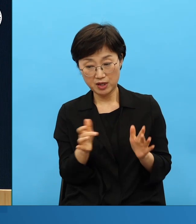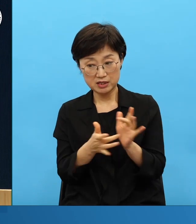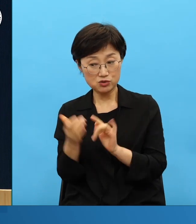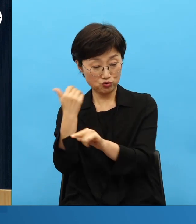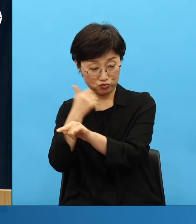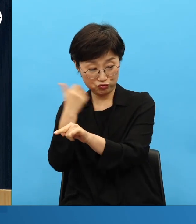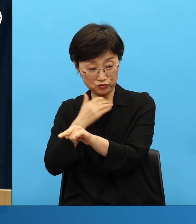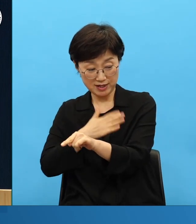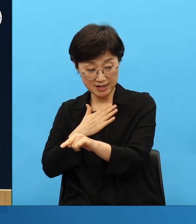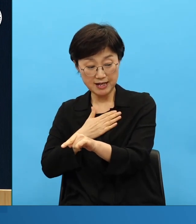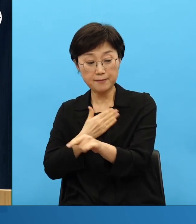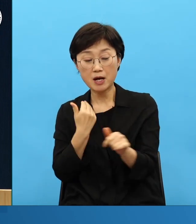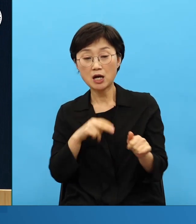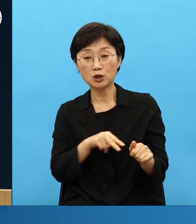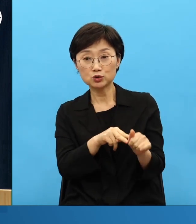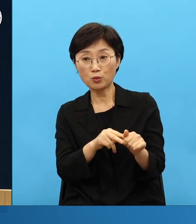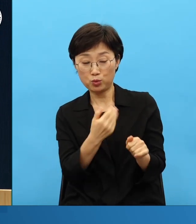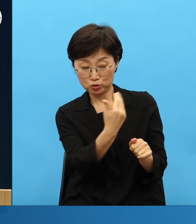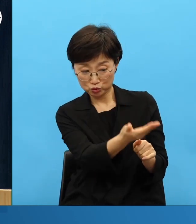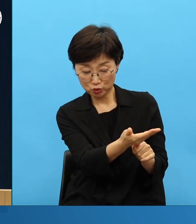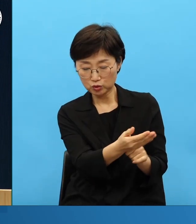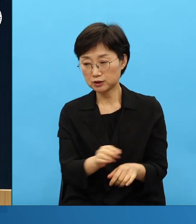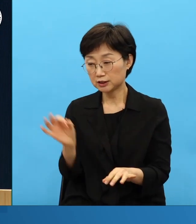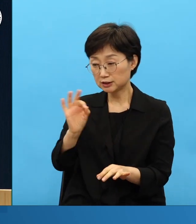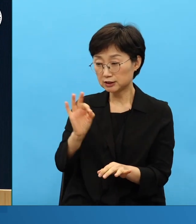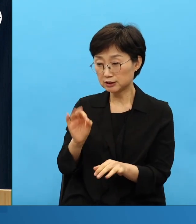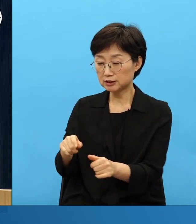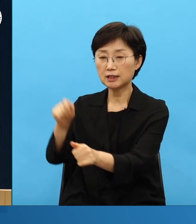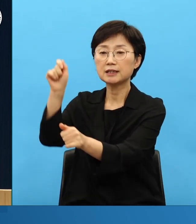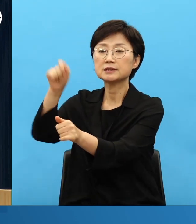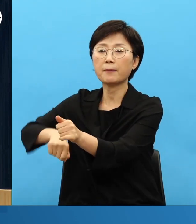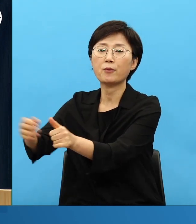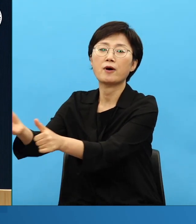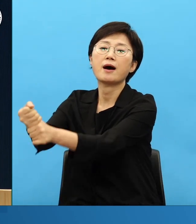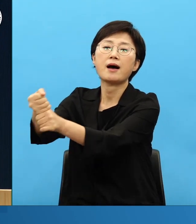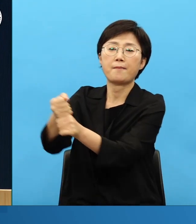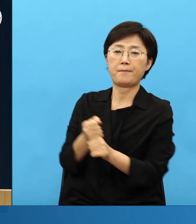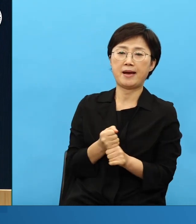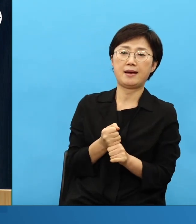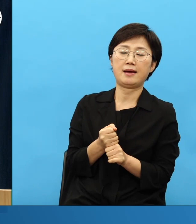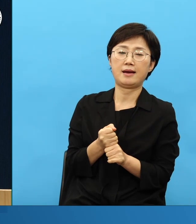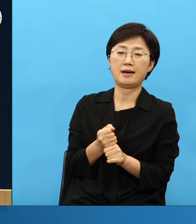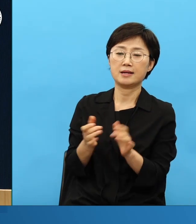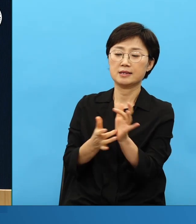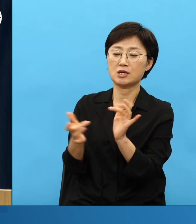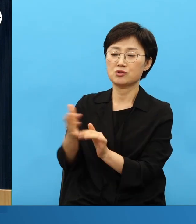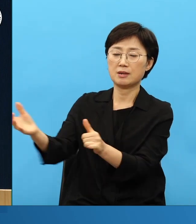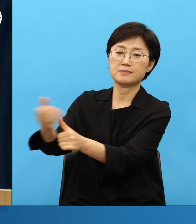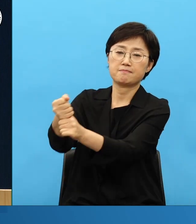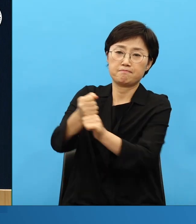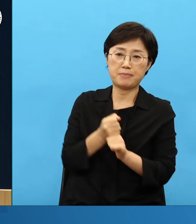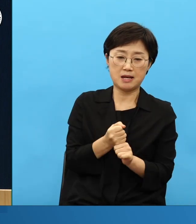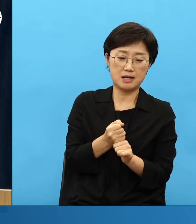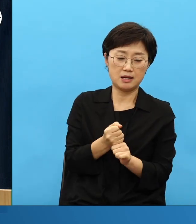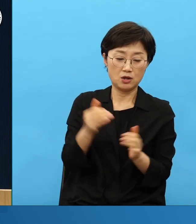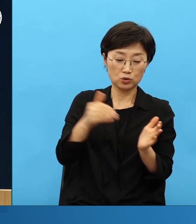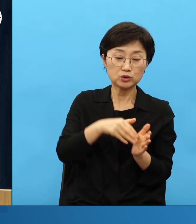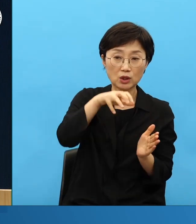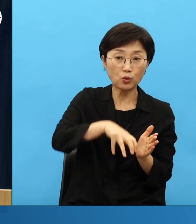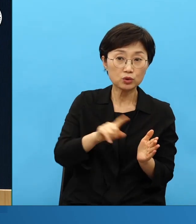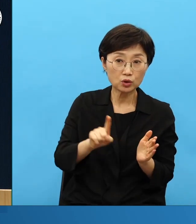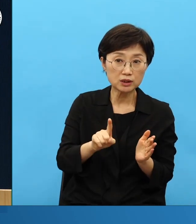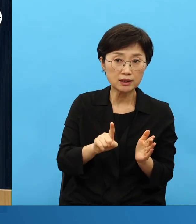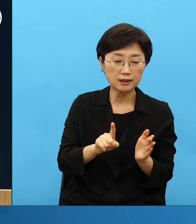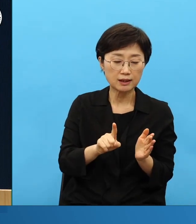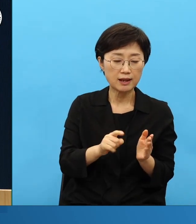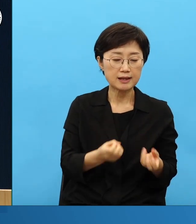때 체포해서 제일 먼저 데려간 곳이 안나스의 집입니다. And after apprehending Jesus, the very first place to which they